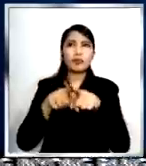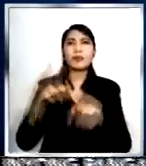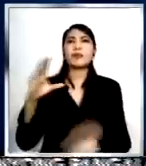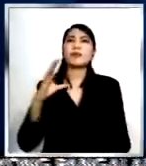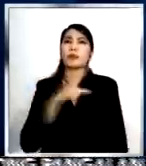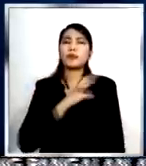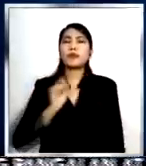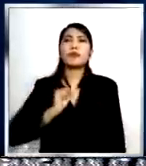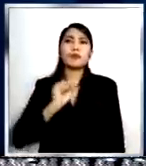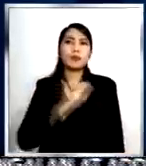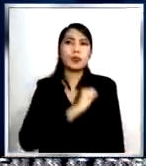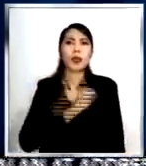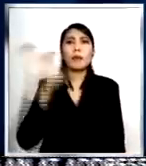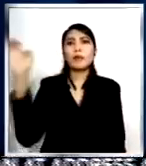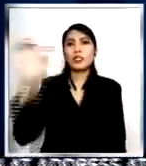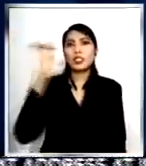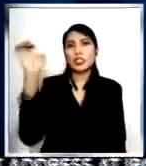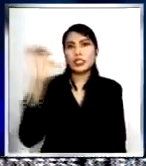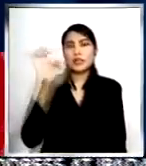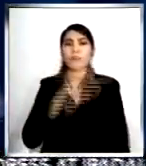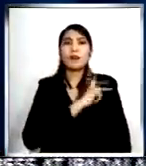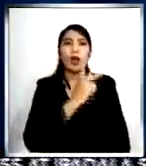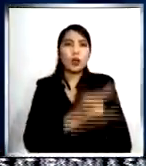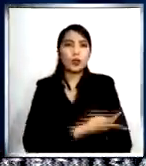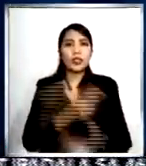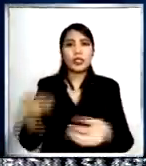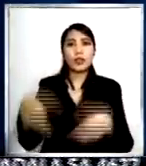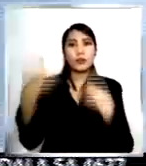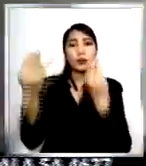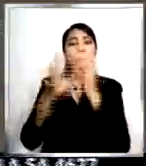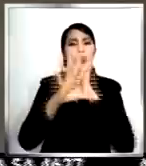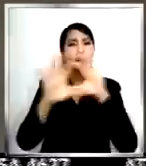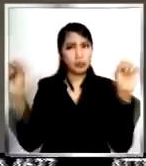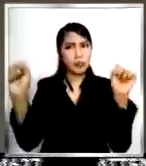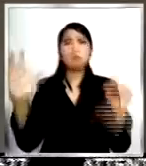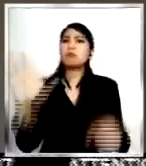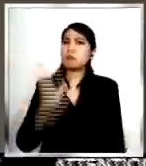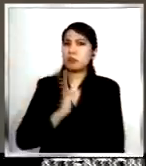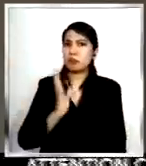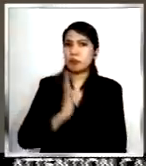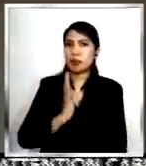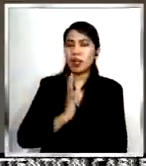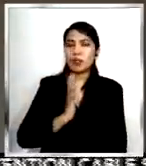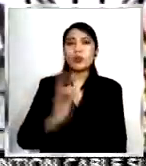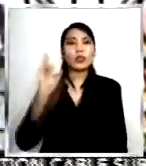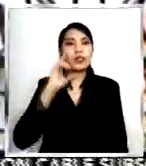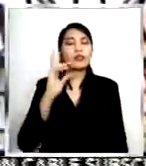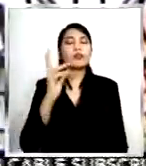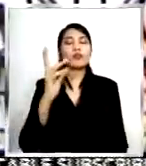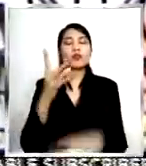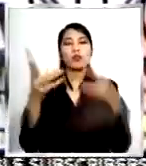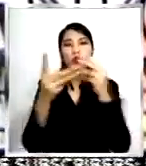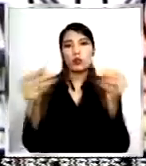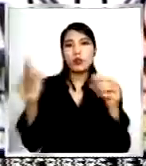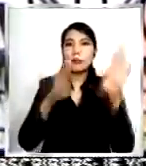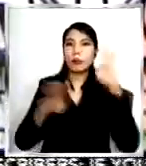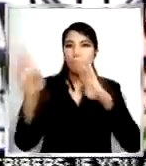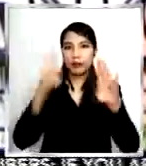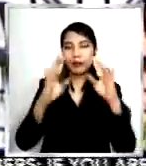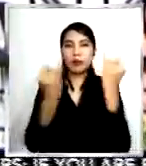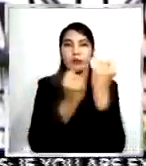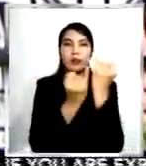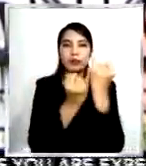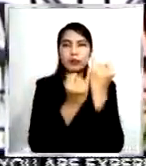Pangulong Duterte para masolusyonan ang mga anomalya sa PhilHealth. Maganda. Napakaganda po. Ang Malacañang gusto